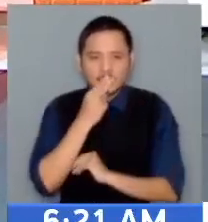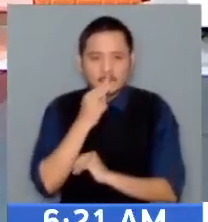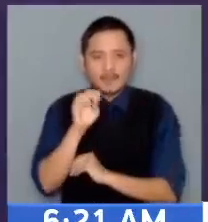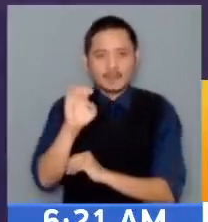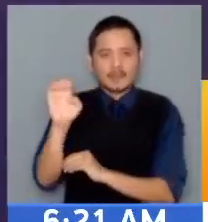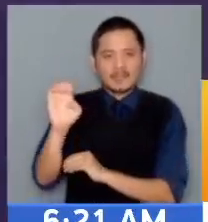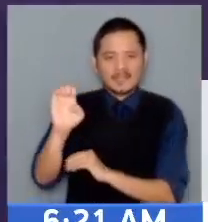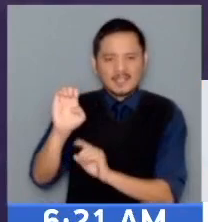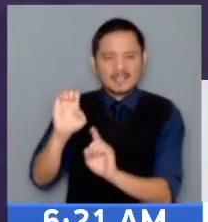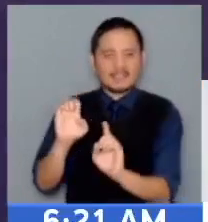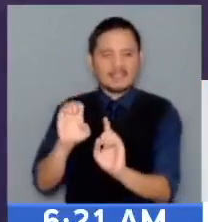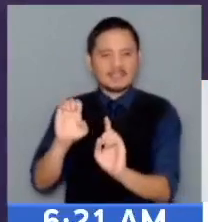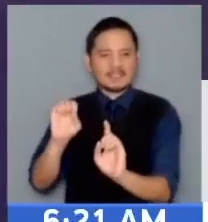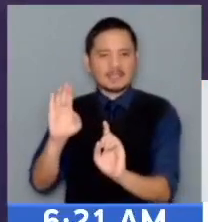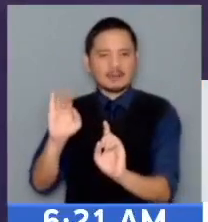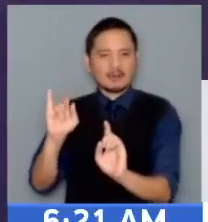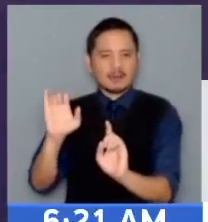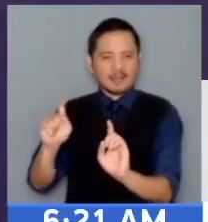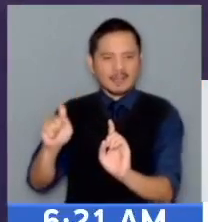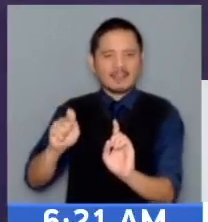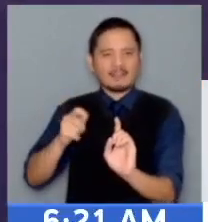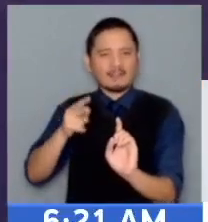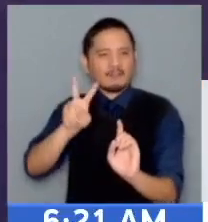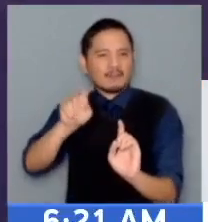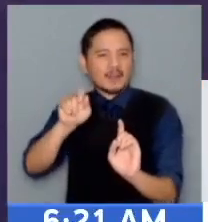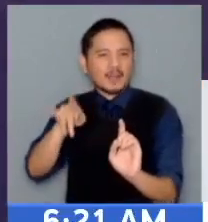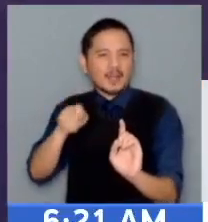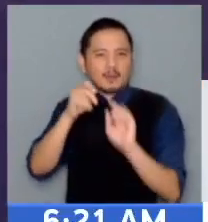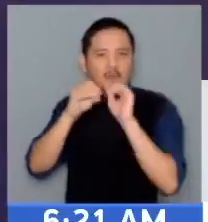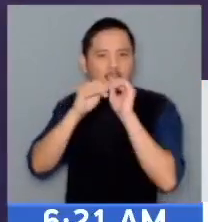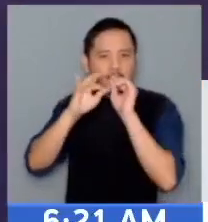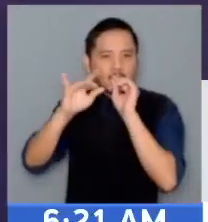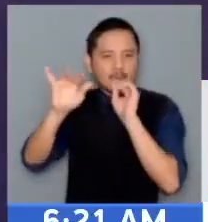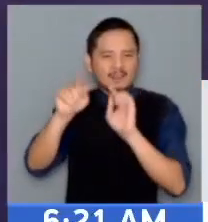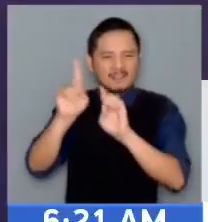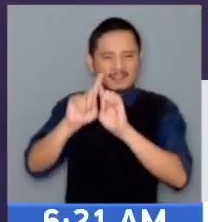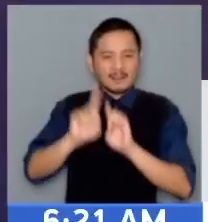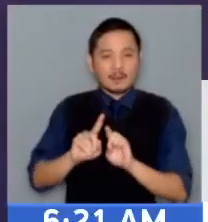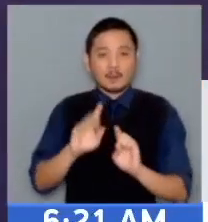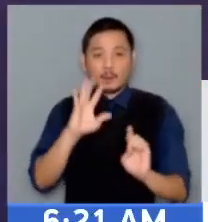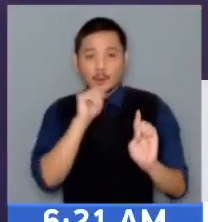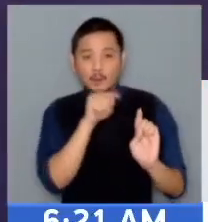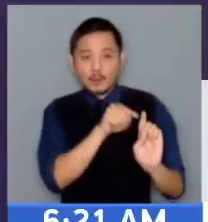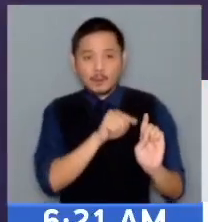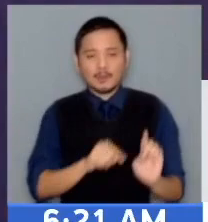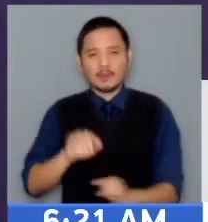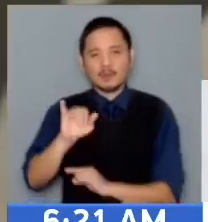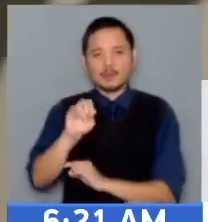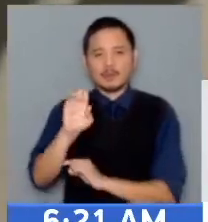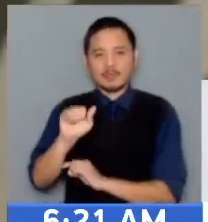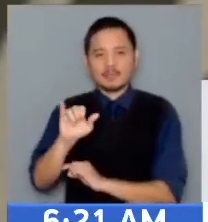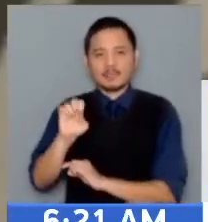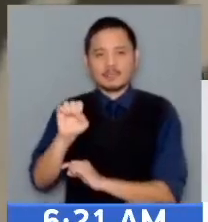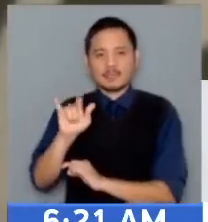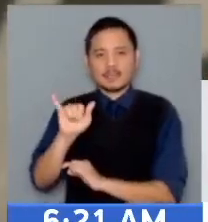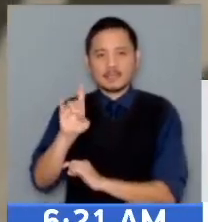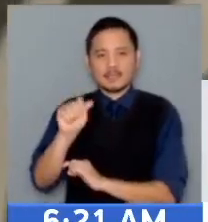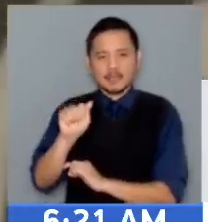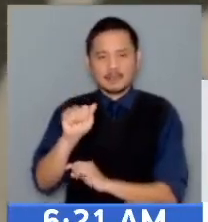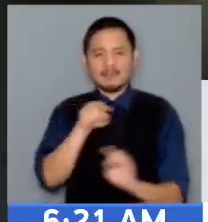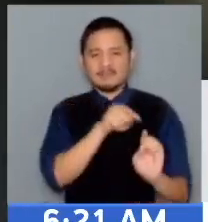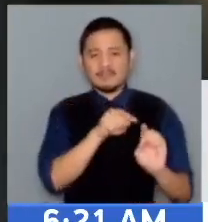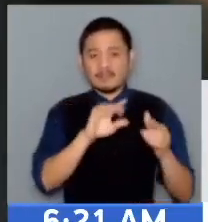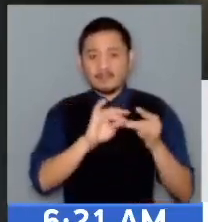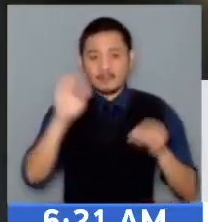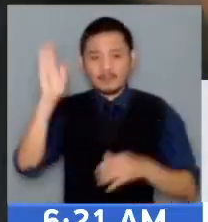kay Albay Representative at Chairman ng House Committee on Ways and Means, Joey Salceda, tinatayang 60 billion pesos ang